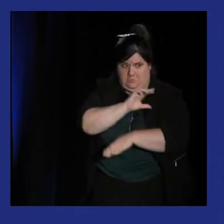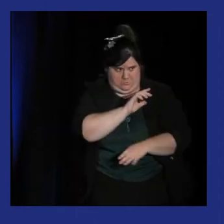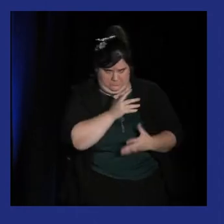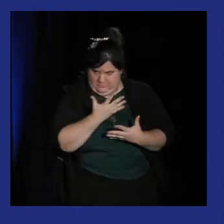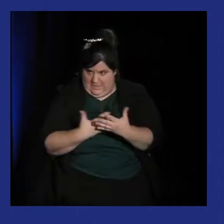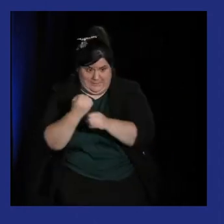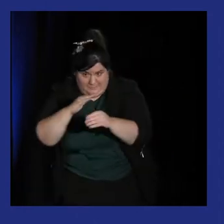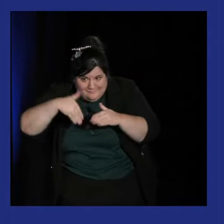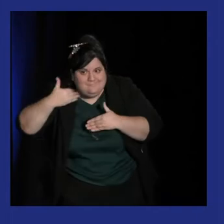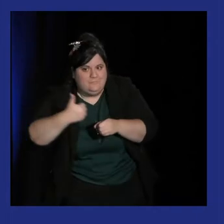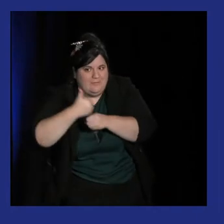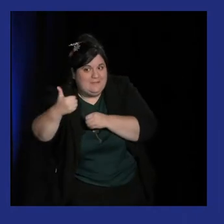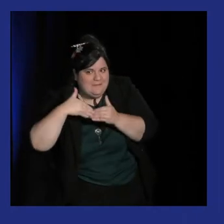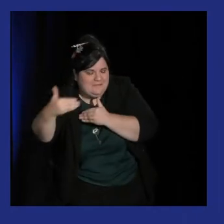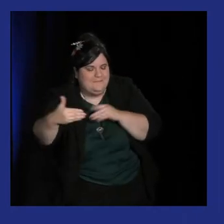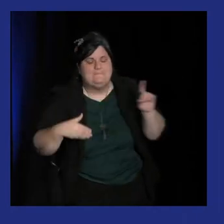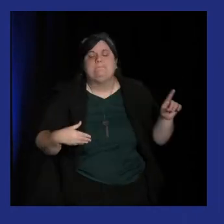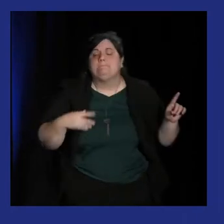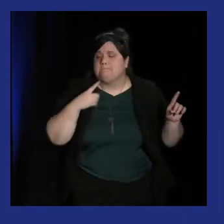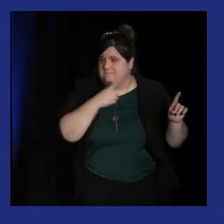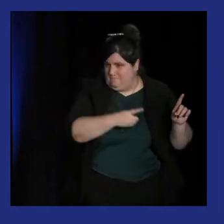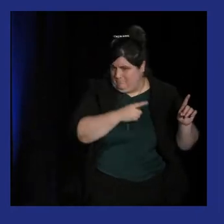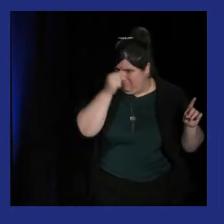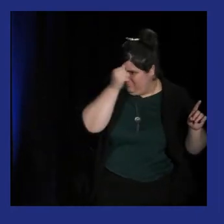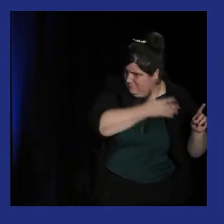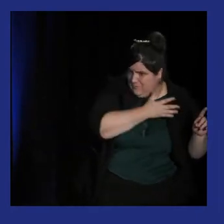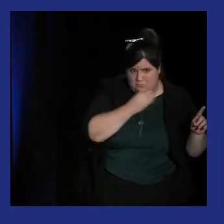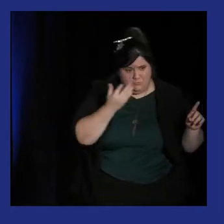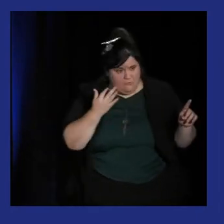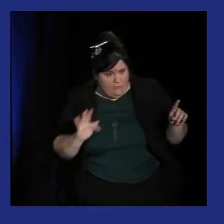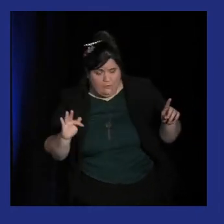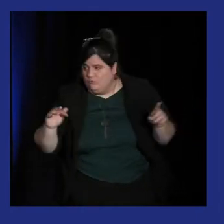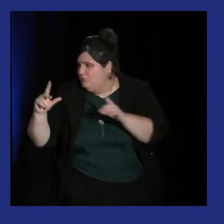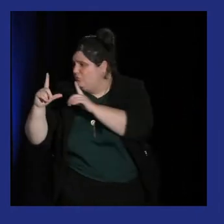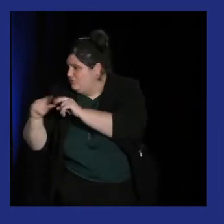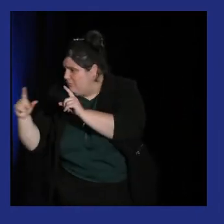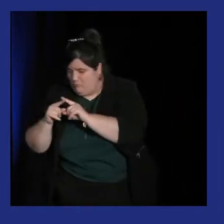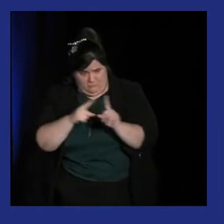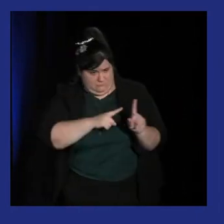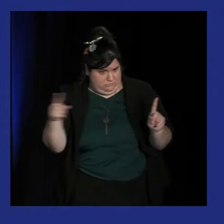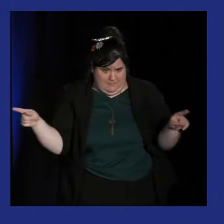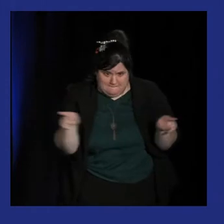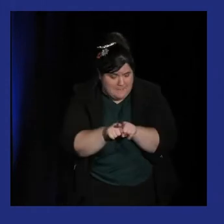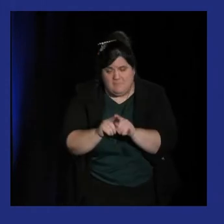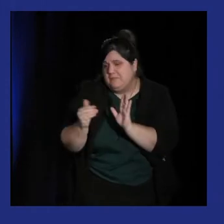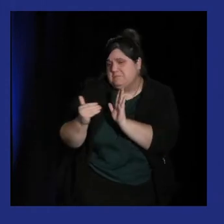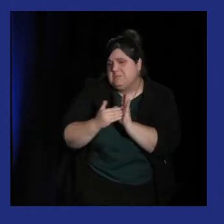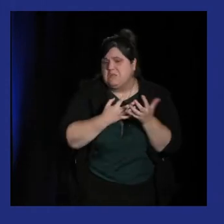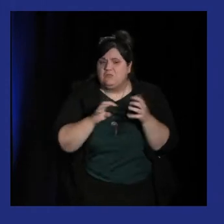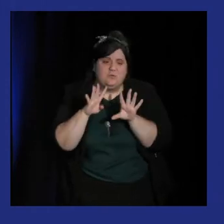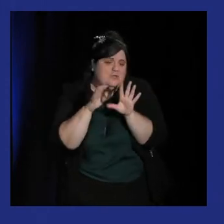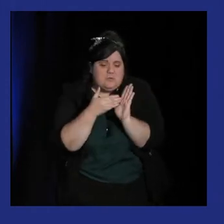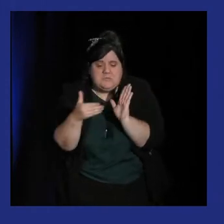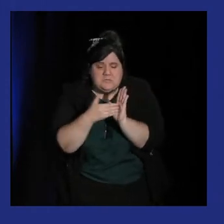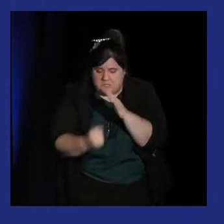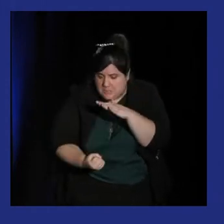ou ailleurs en dehors du Japon on est au début au milieu des années 90 et on commence à avoir ce genre de